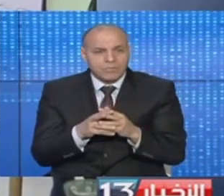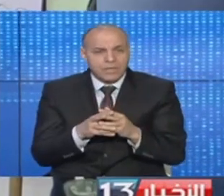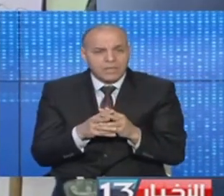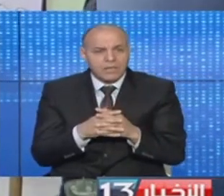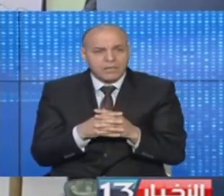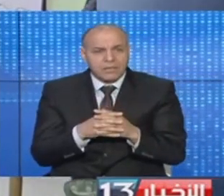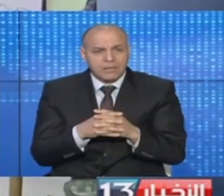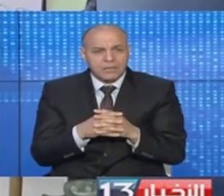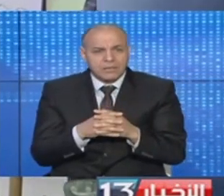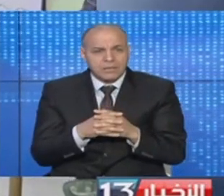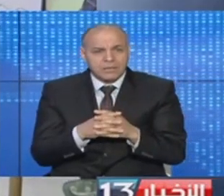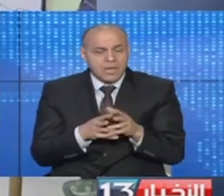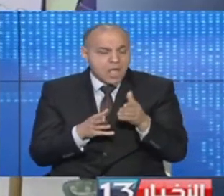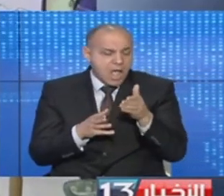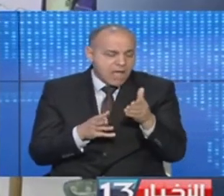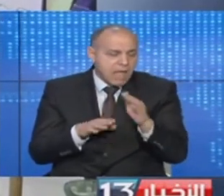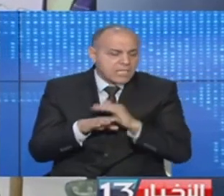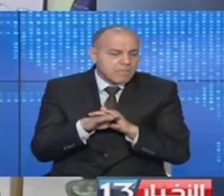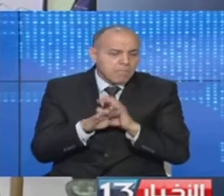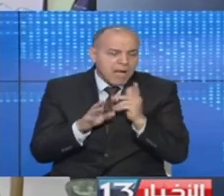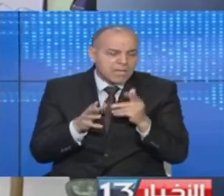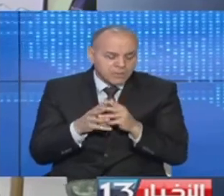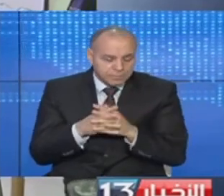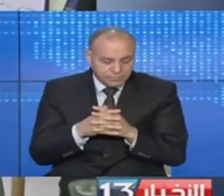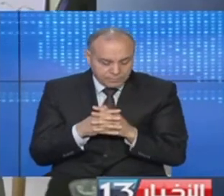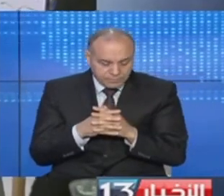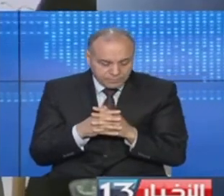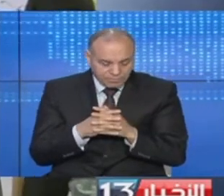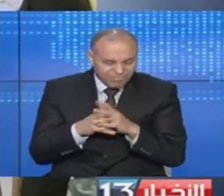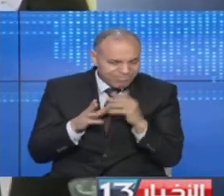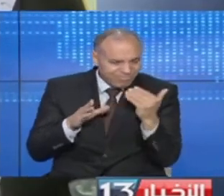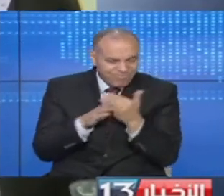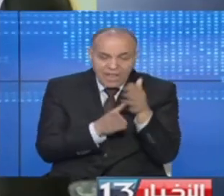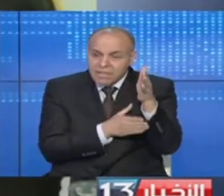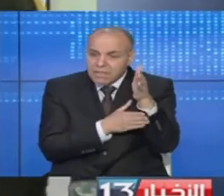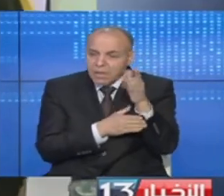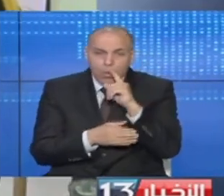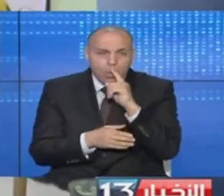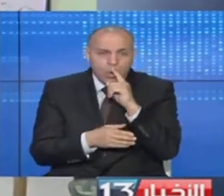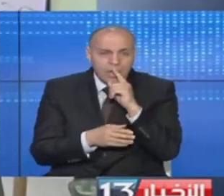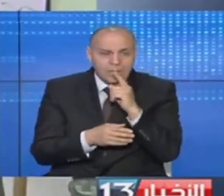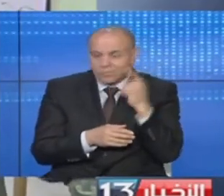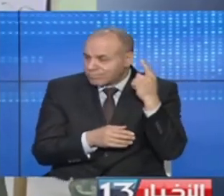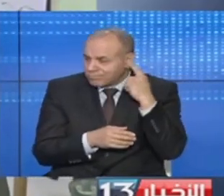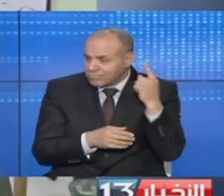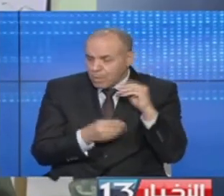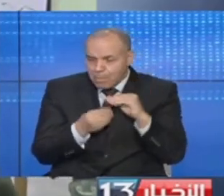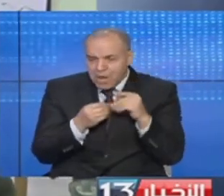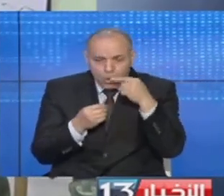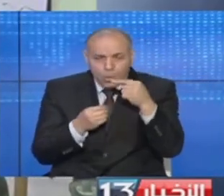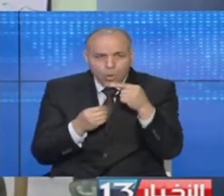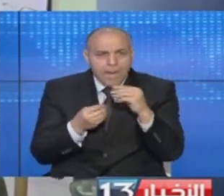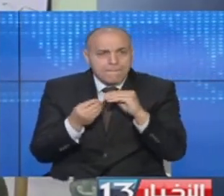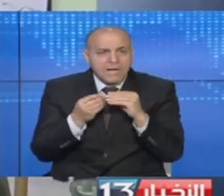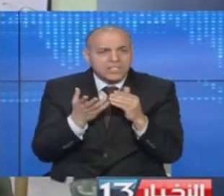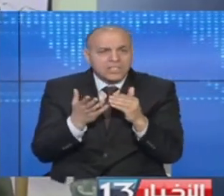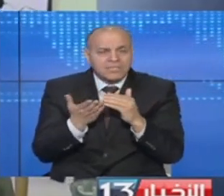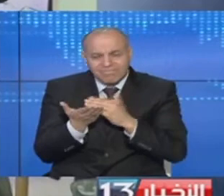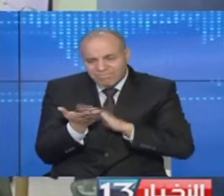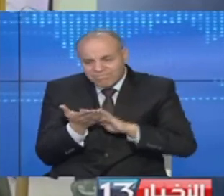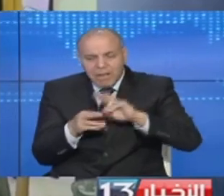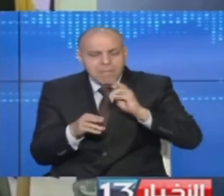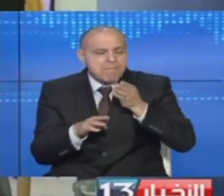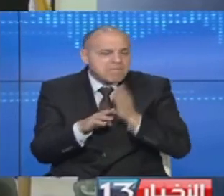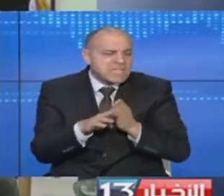الاستثمارات الخاصة، وهذا ناتج إلى أنه حتى تدخل الدولة إن صار في مجالات اللي ما تهمش البنية